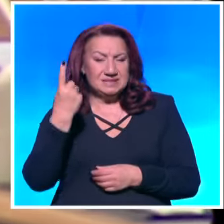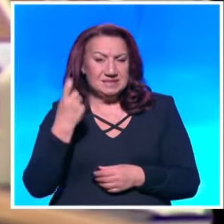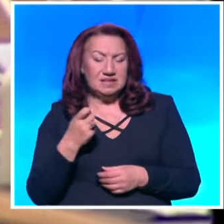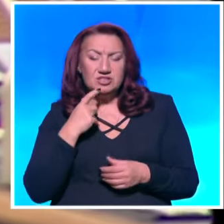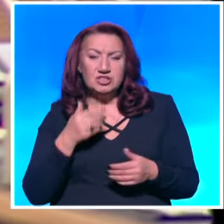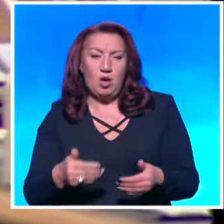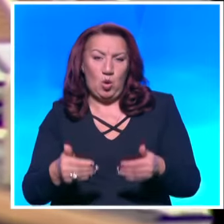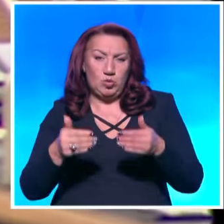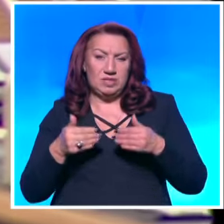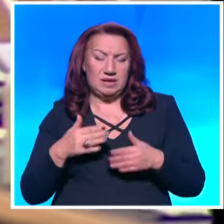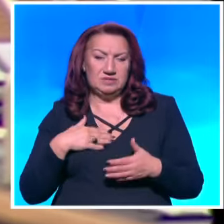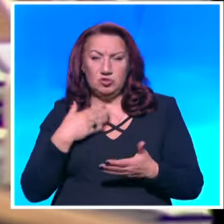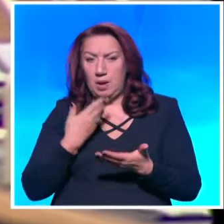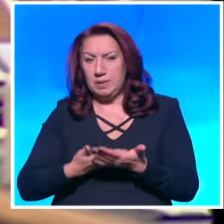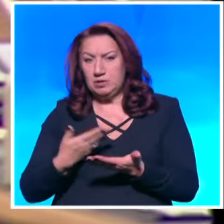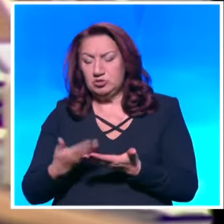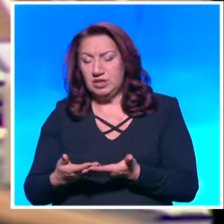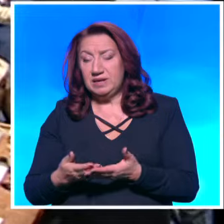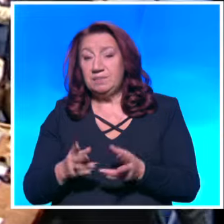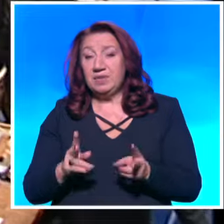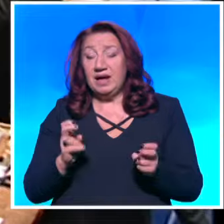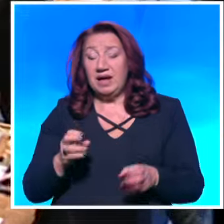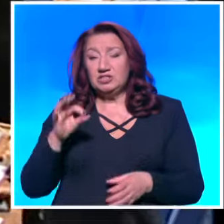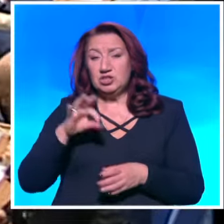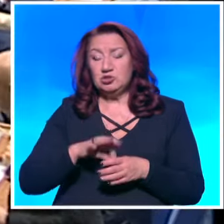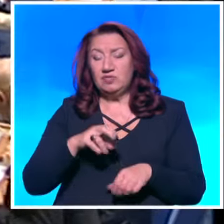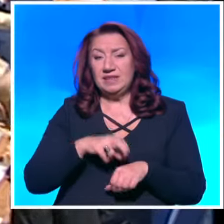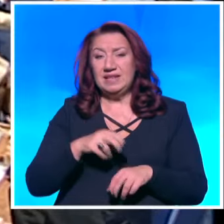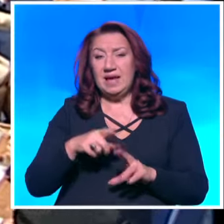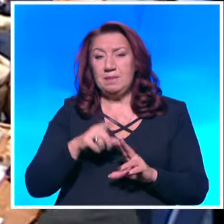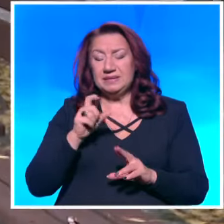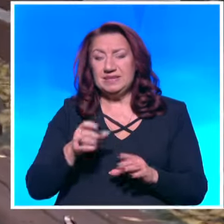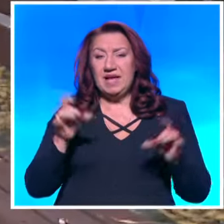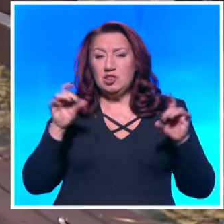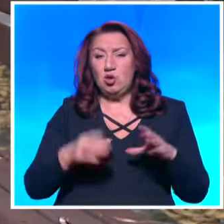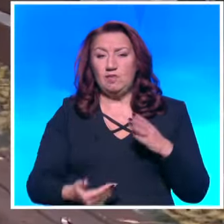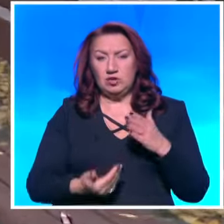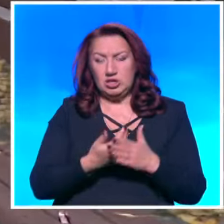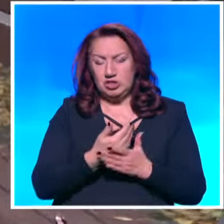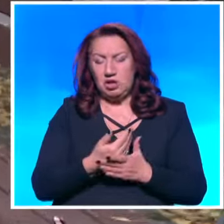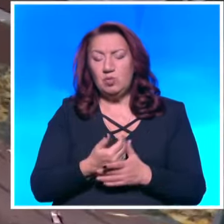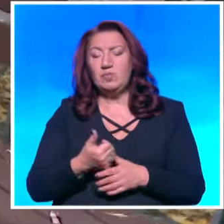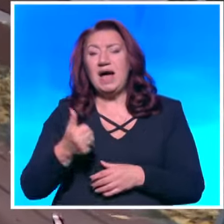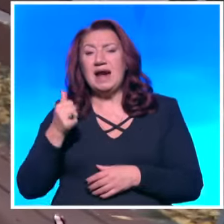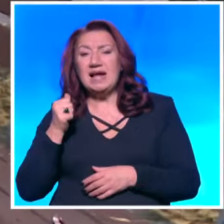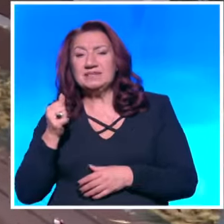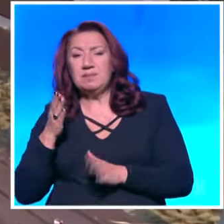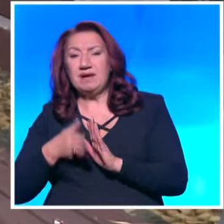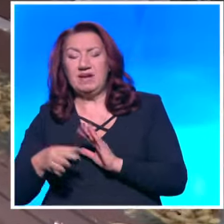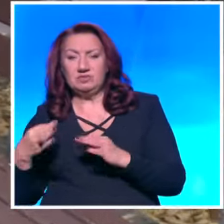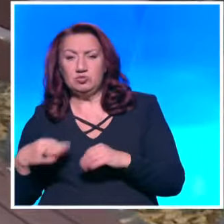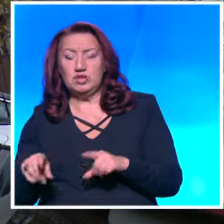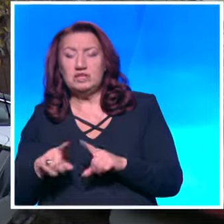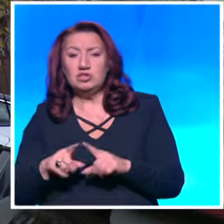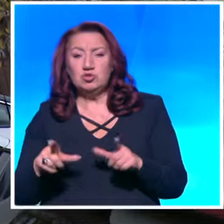под въпрос е как ще гласуват дпс ново начало алиансът за права и свободи както и меч извън парламента пп дб погледнаха към